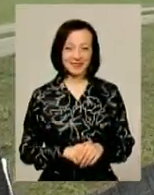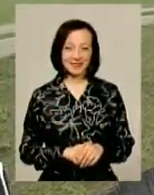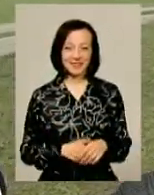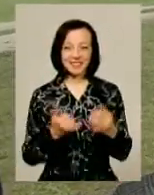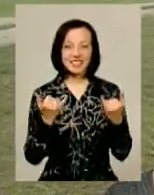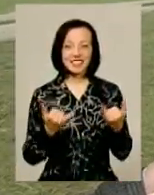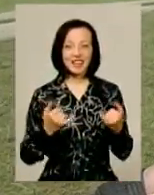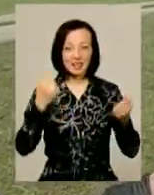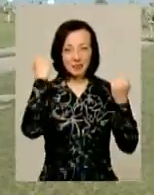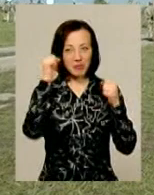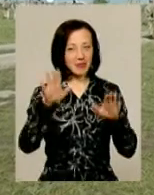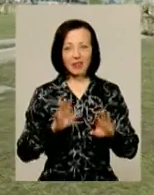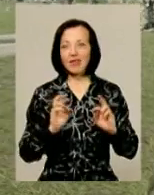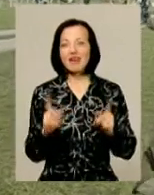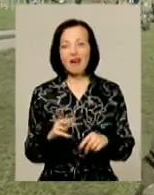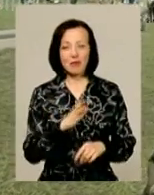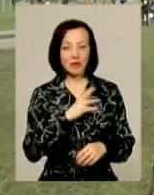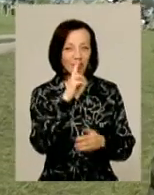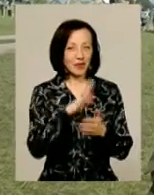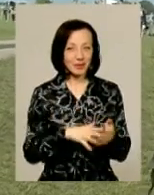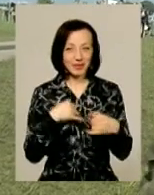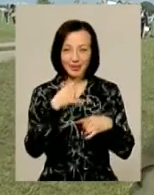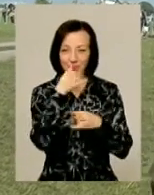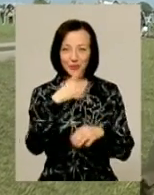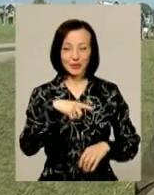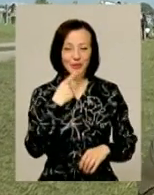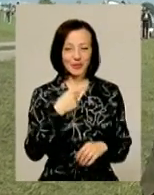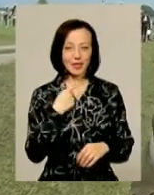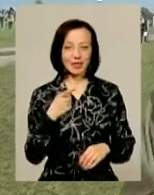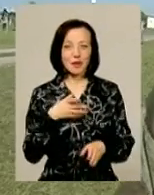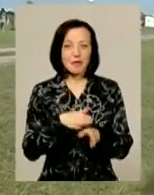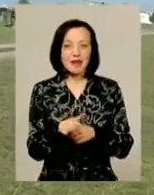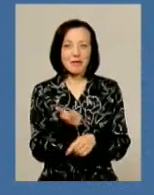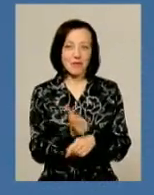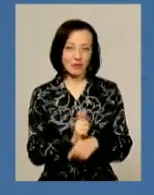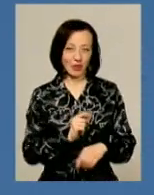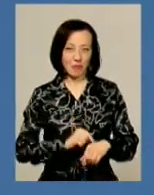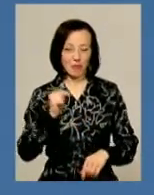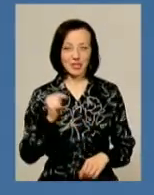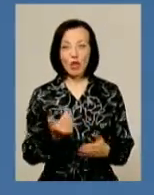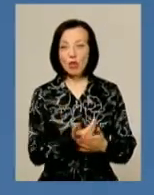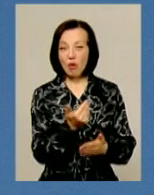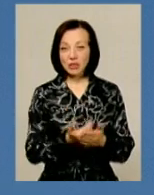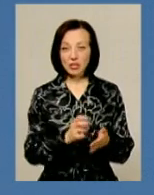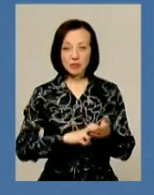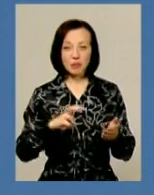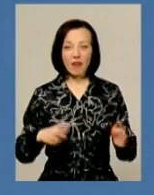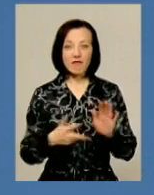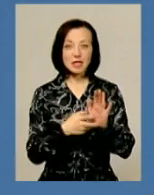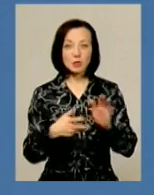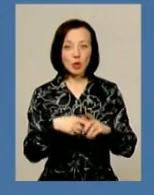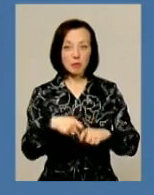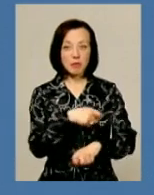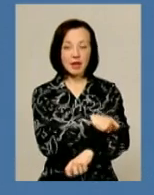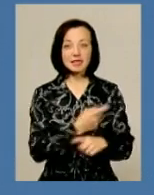Зараз вже не пам'ятаю, як був. Вибачте, я зараз не можу. Переповнюють емоції. Новачки стрибають з 800 метрів.